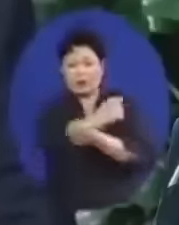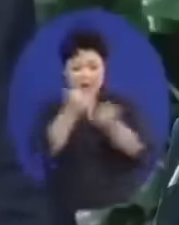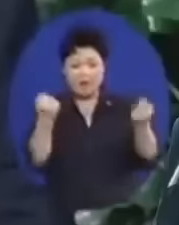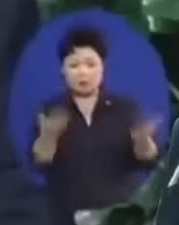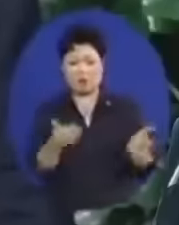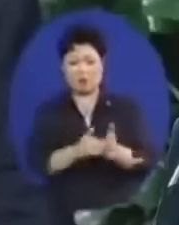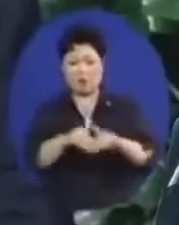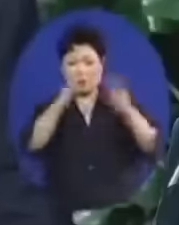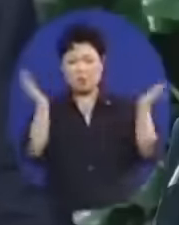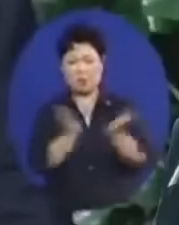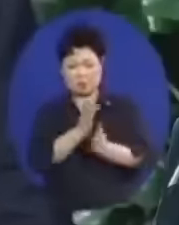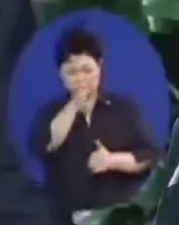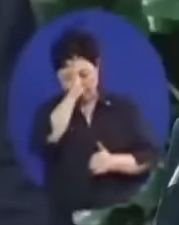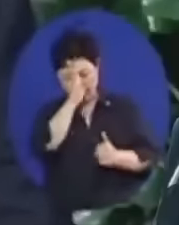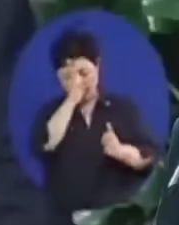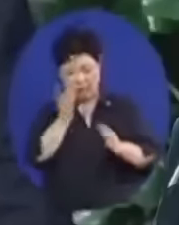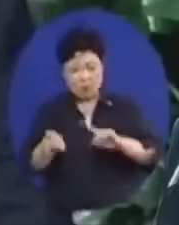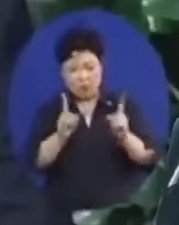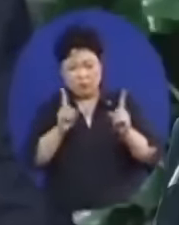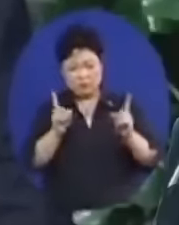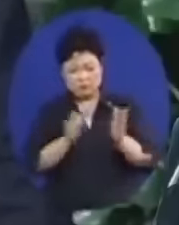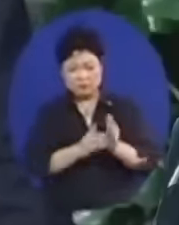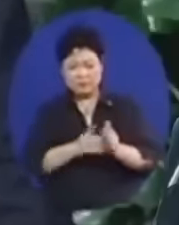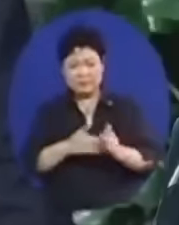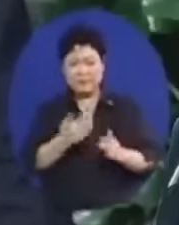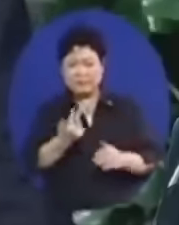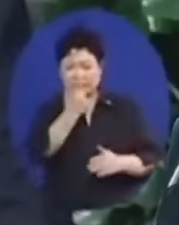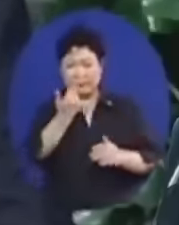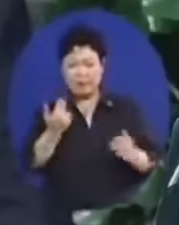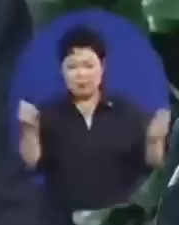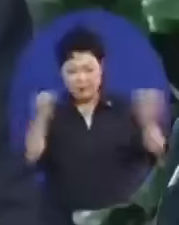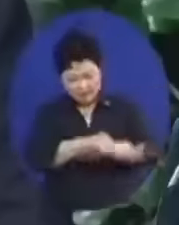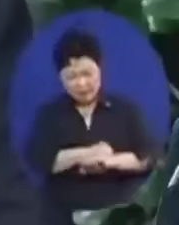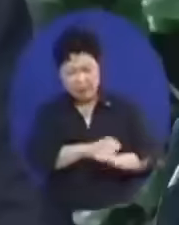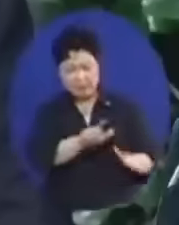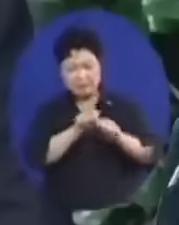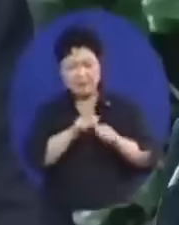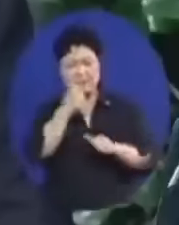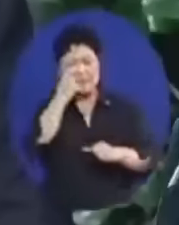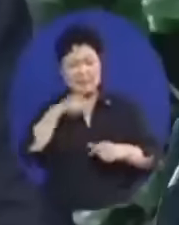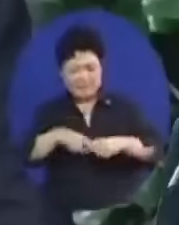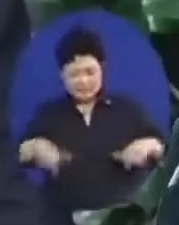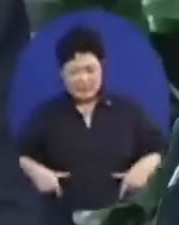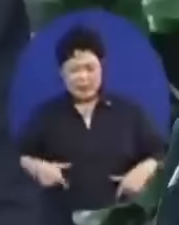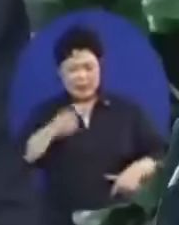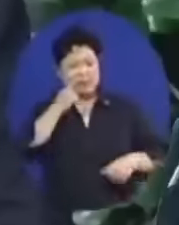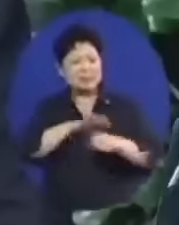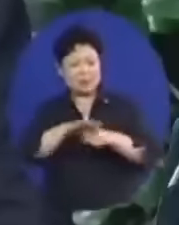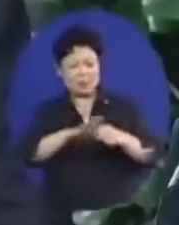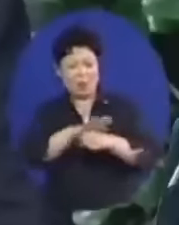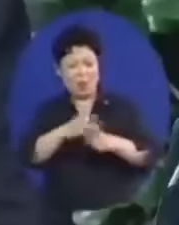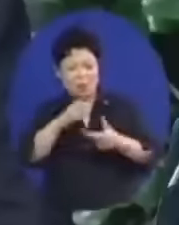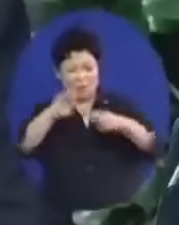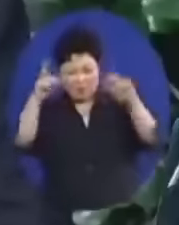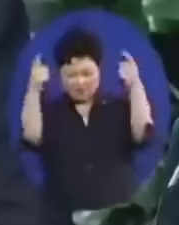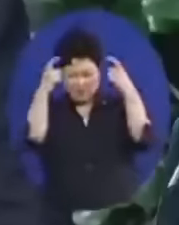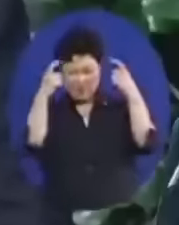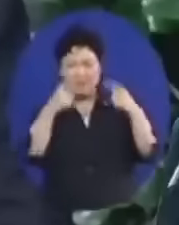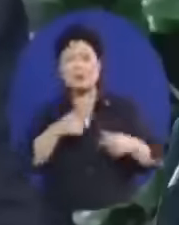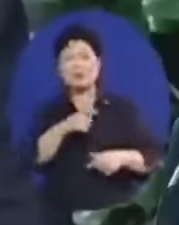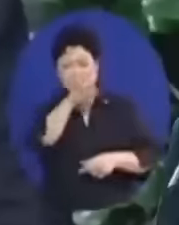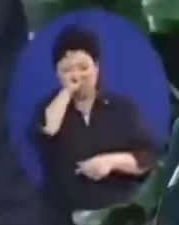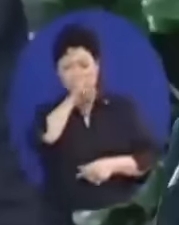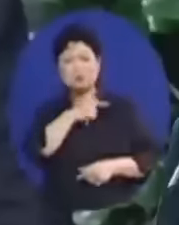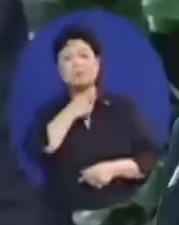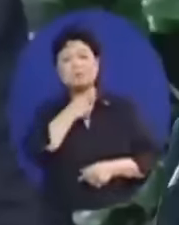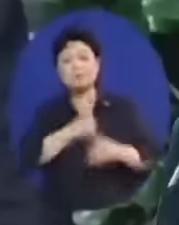사하시며 내 모든 병을 고치시며 내 생명을 파멸해서 구속하시고 인자와 긍휼로 관을 씌우시며 좋은 것으로 내 소원을 만족케 하사